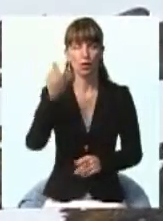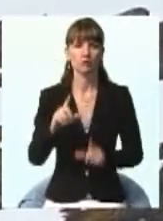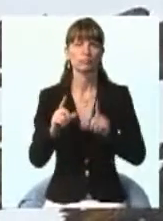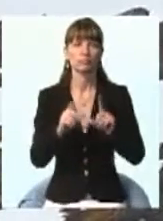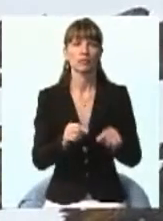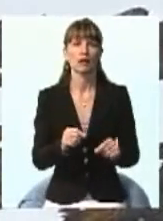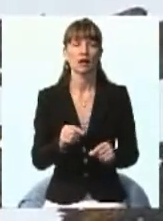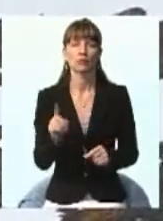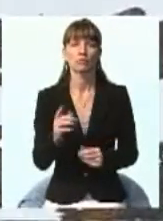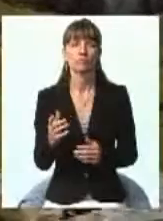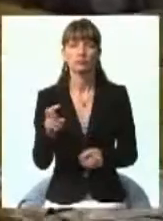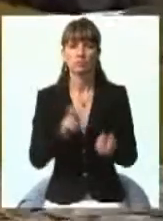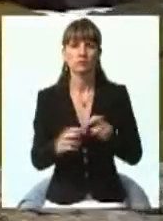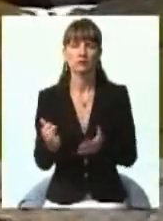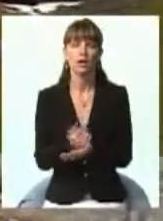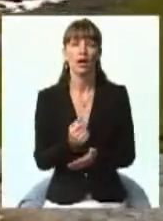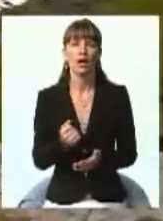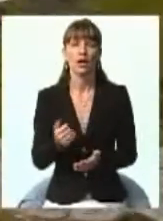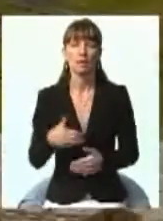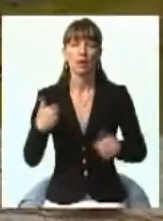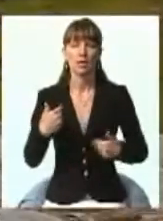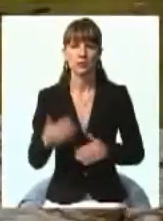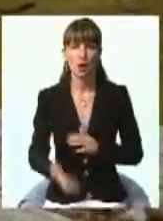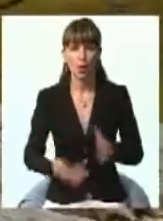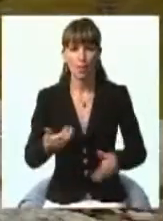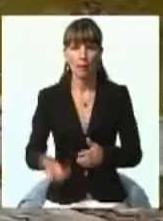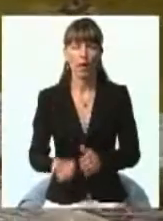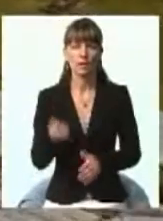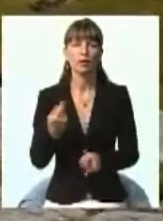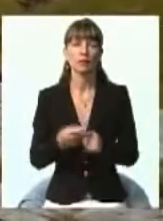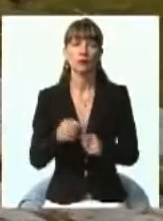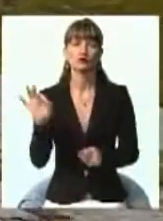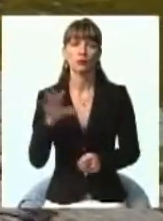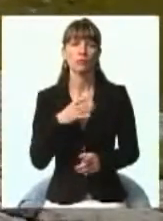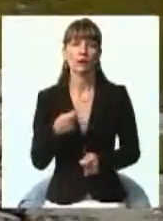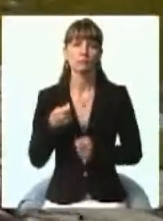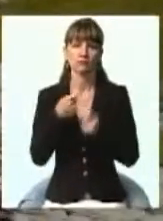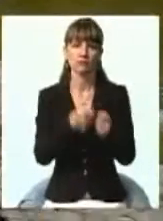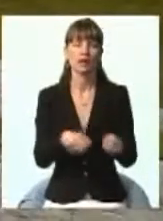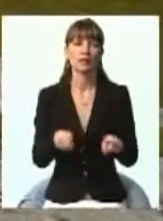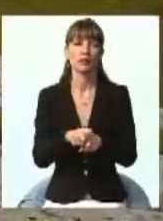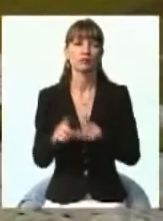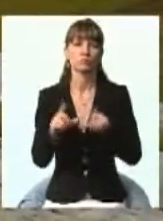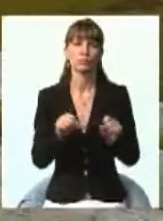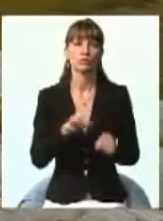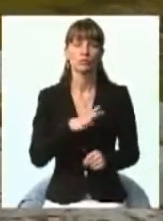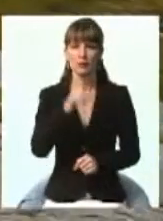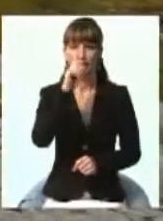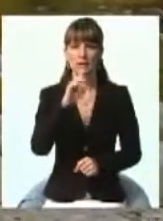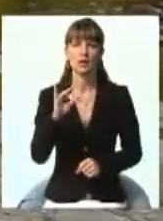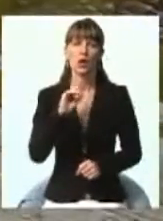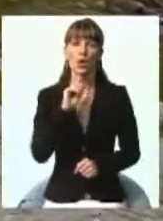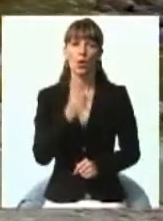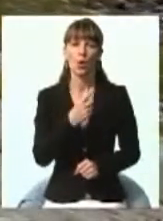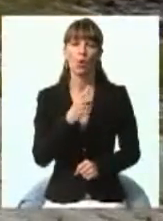видобутку корисних копалин або будівництва. Тому часто вони перебувають у відрядженнях. Такі експедиції можуть тривати місяці і навіть